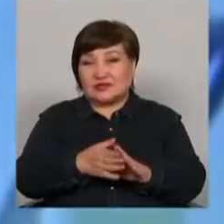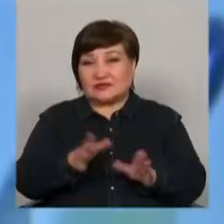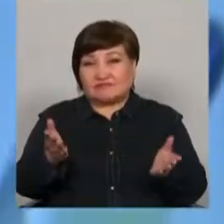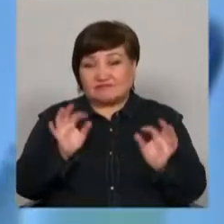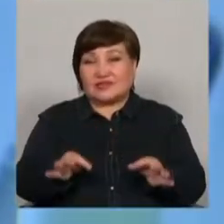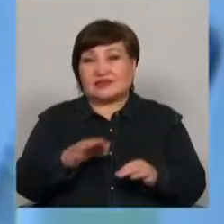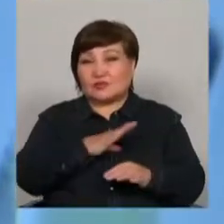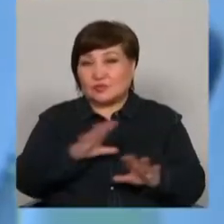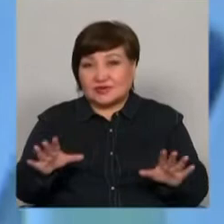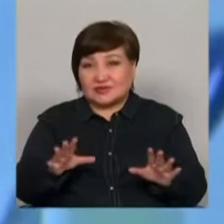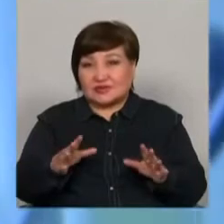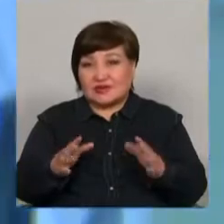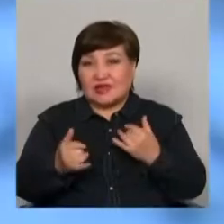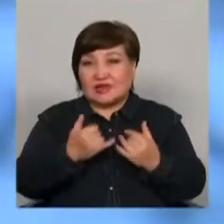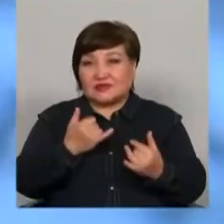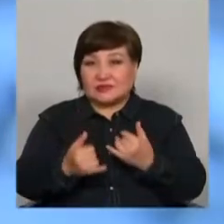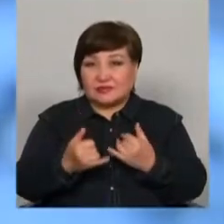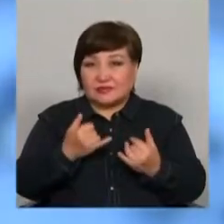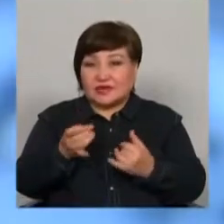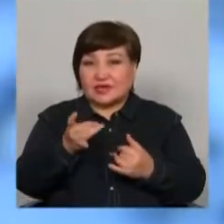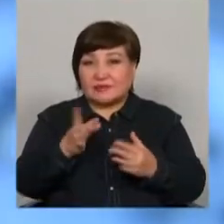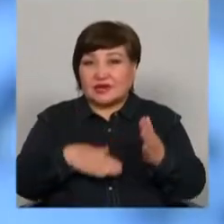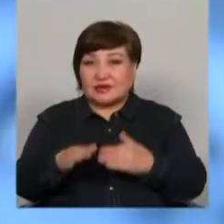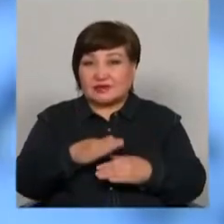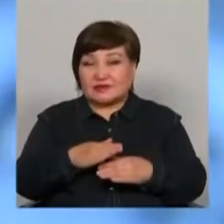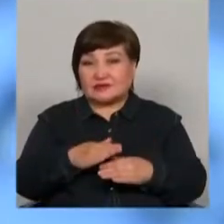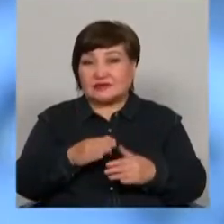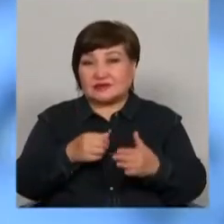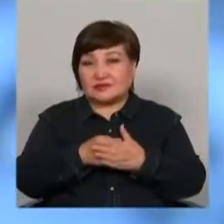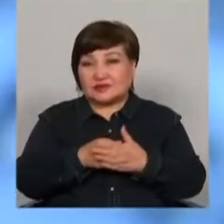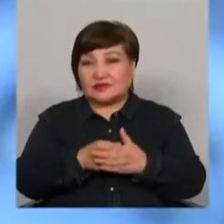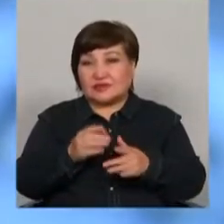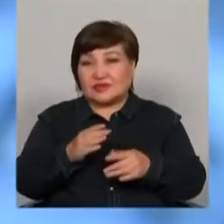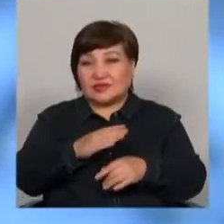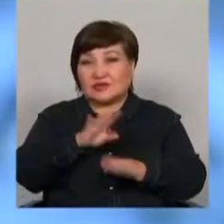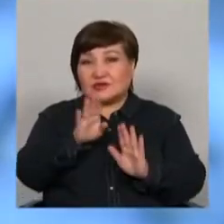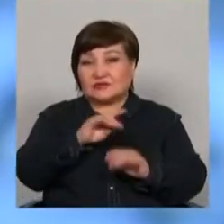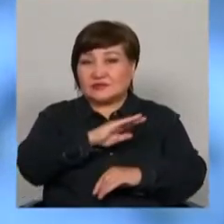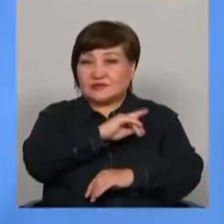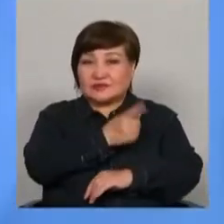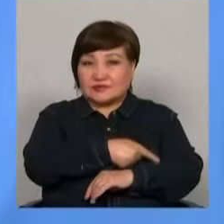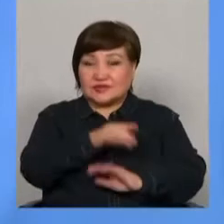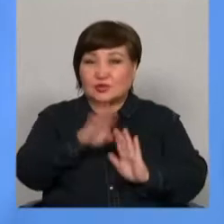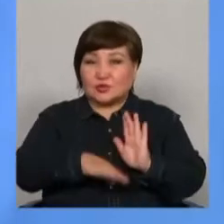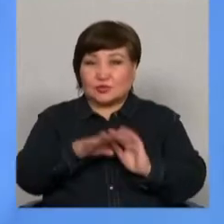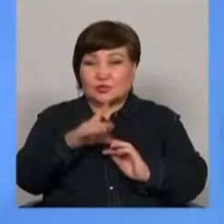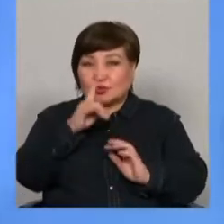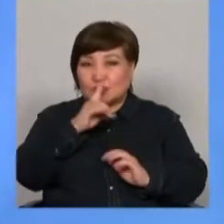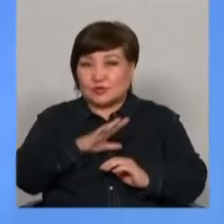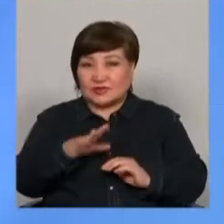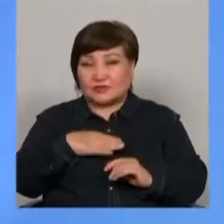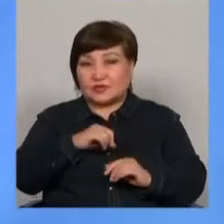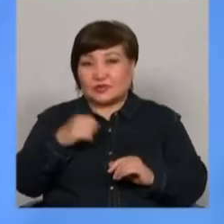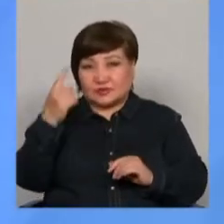аймаққа жетсек те, соншалықты қатты локдаунға барамыз деп ойламаймын өз басым. Сол себептен бұл тағы да